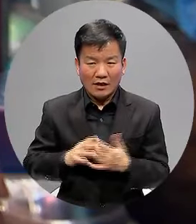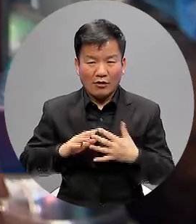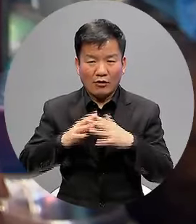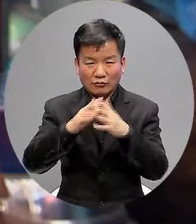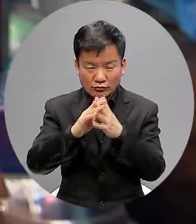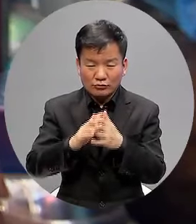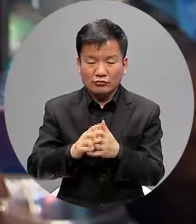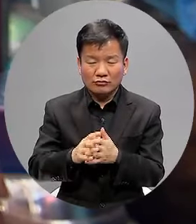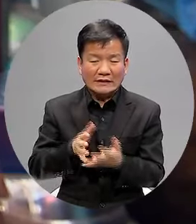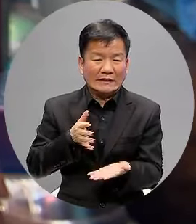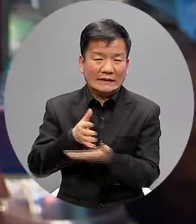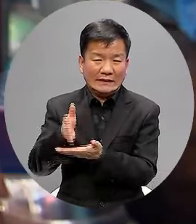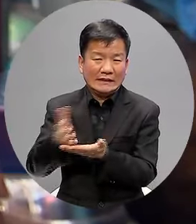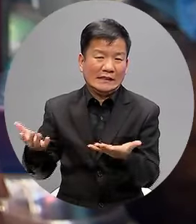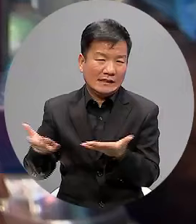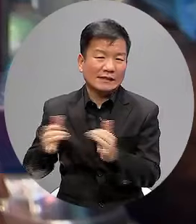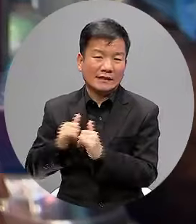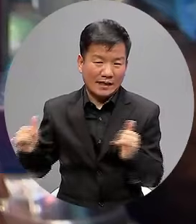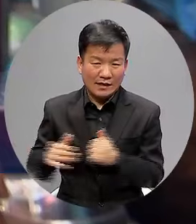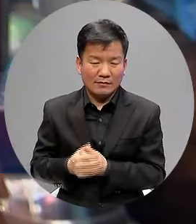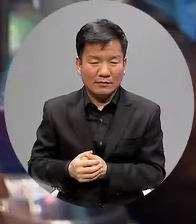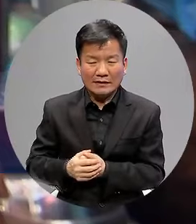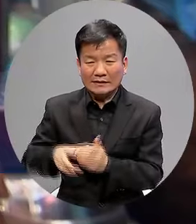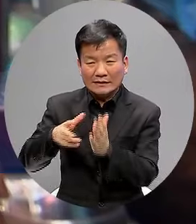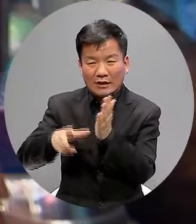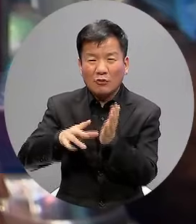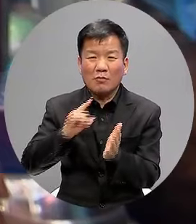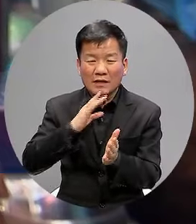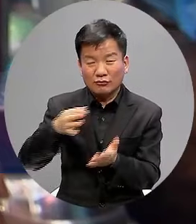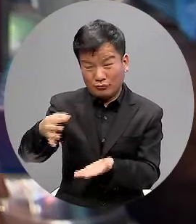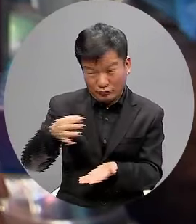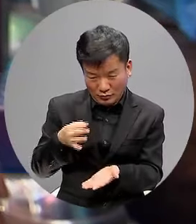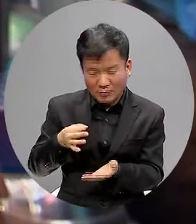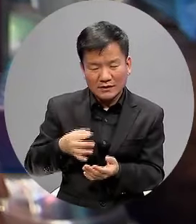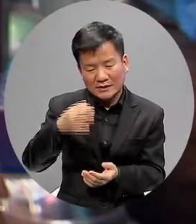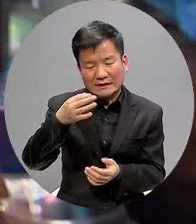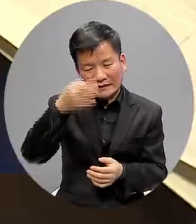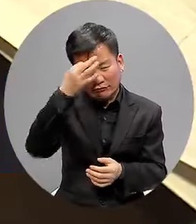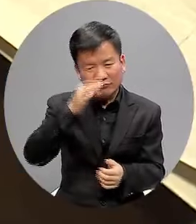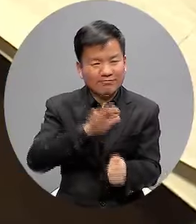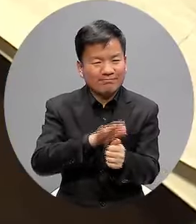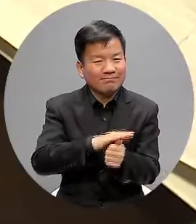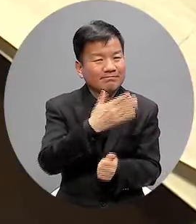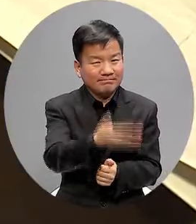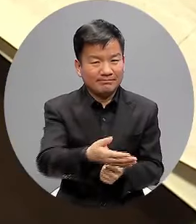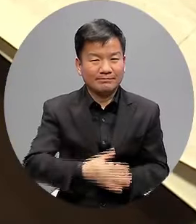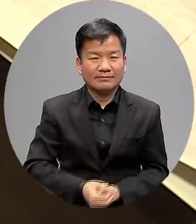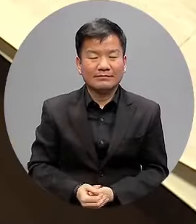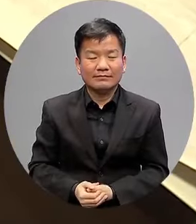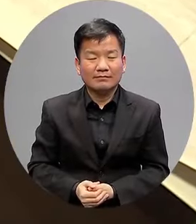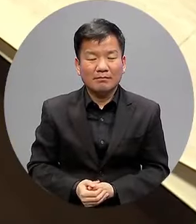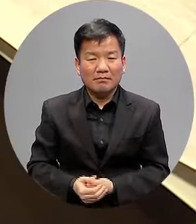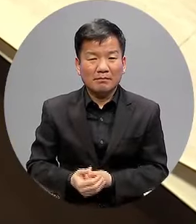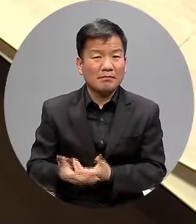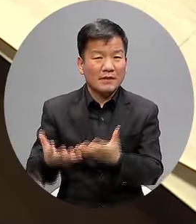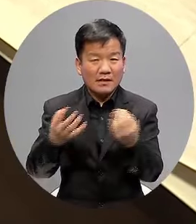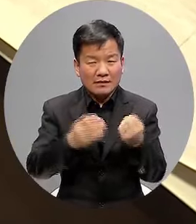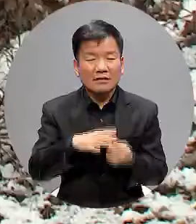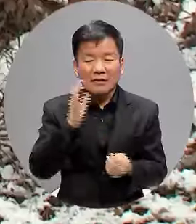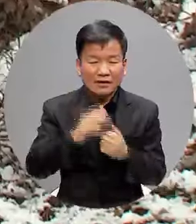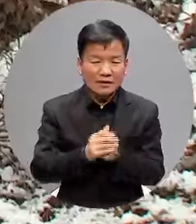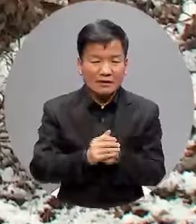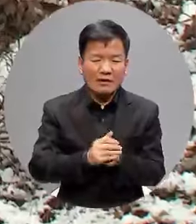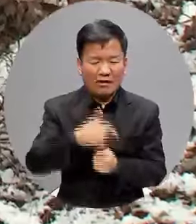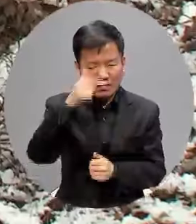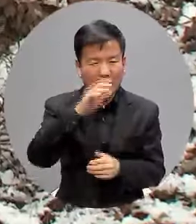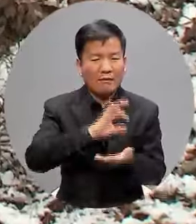전기 분야를 일을 하고 있어서 재료비만 받고 재능기부를 하고 있습니다. 아직도 많은 어르신이 재래식